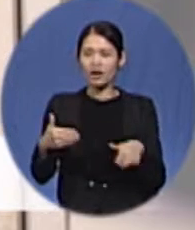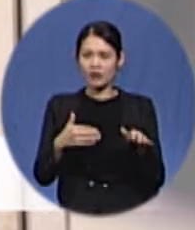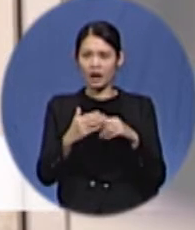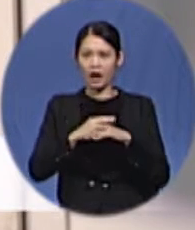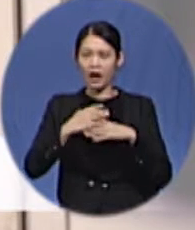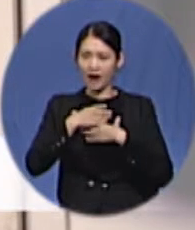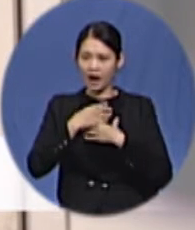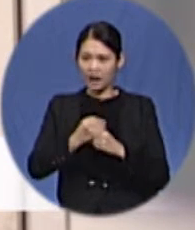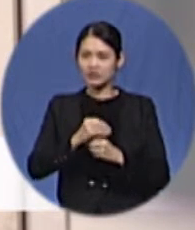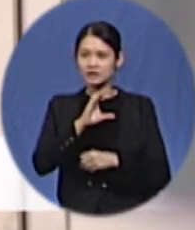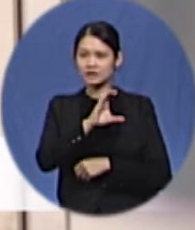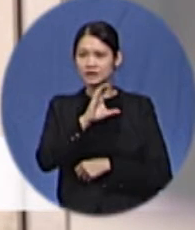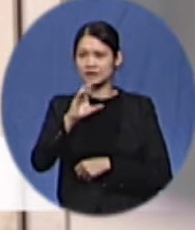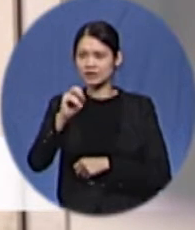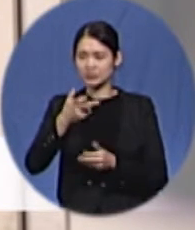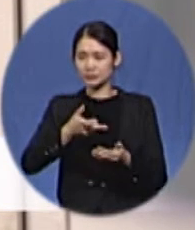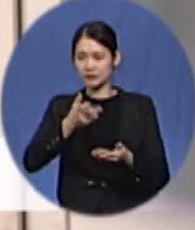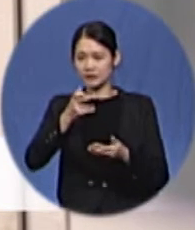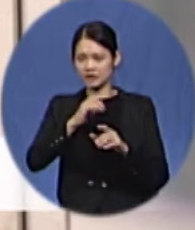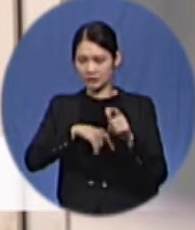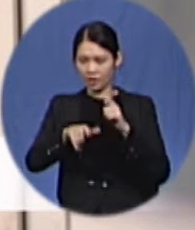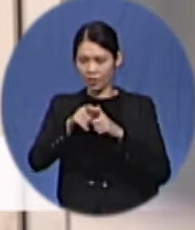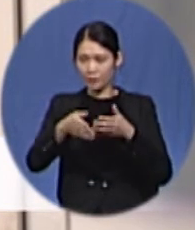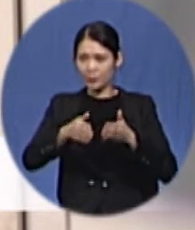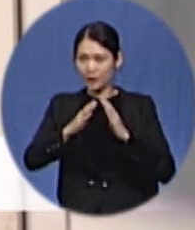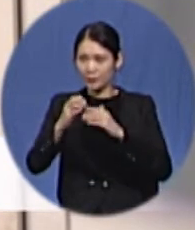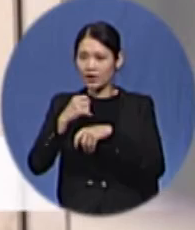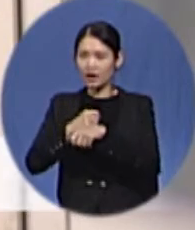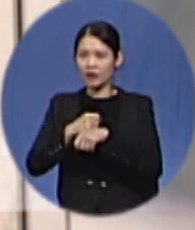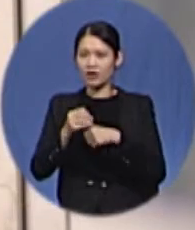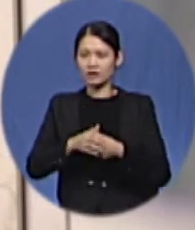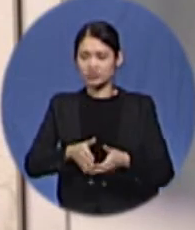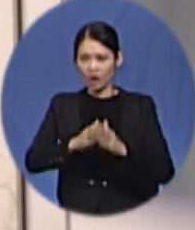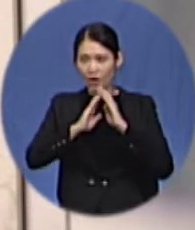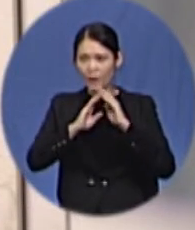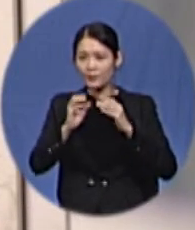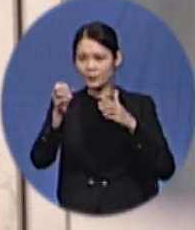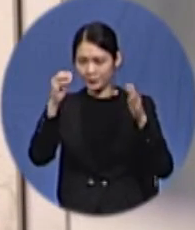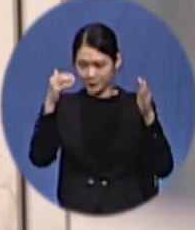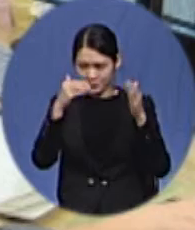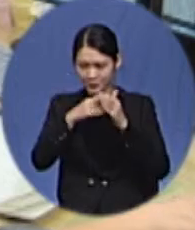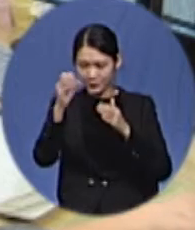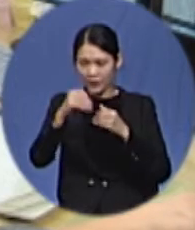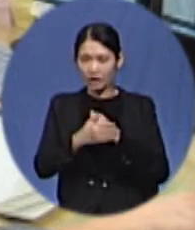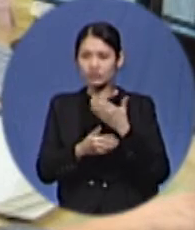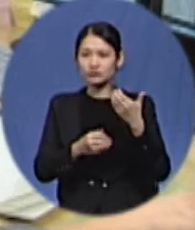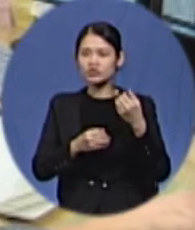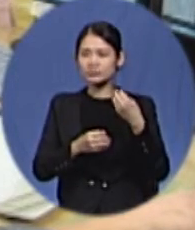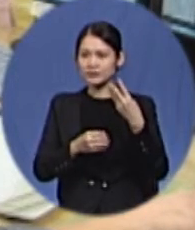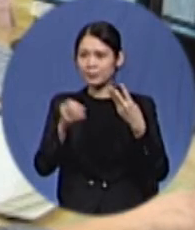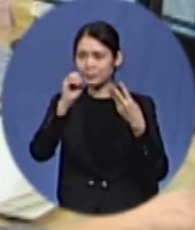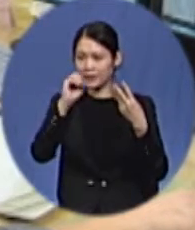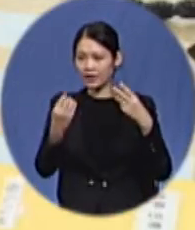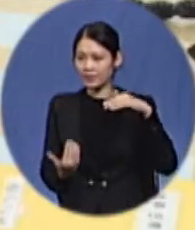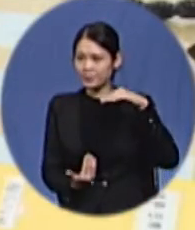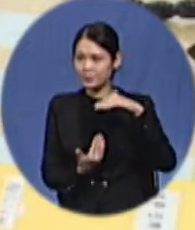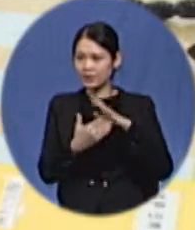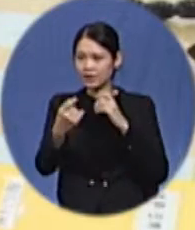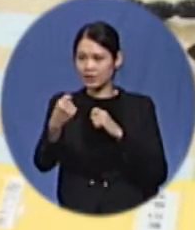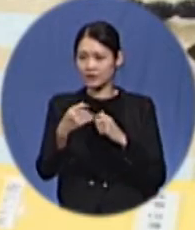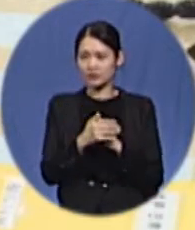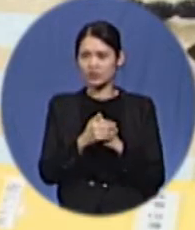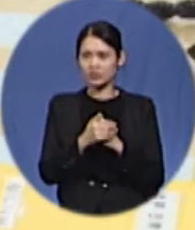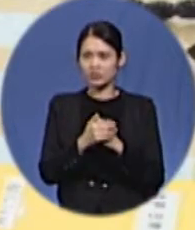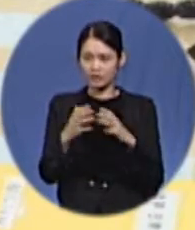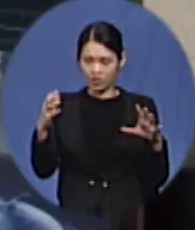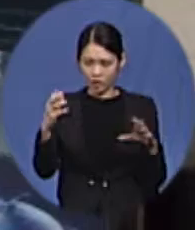안전 CCTV를 추가로 설치하고 설치율을 93%까지 끌어올립니다. 각 시군 통학 관제센터를